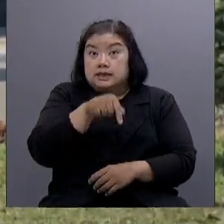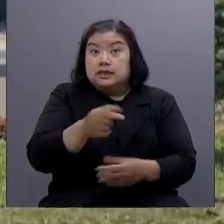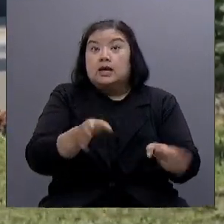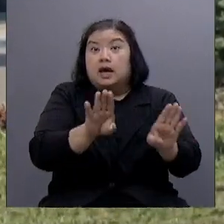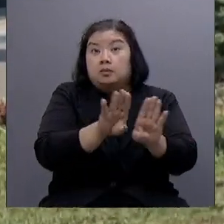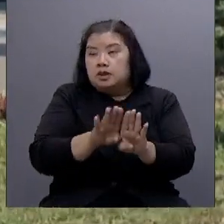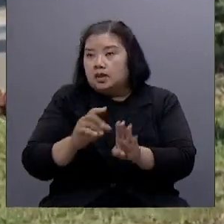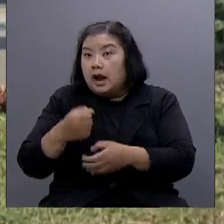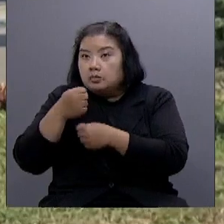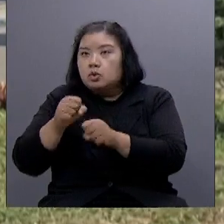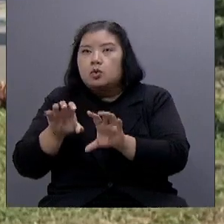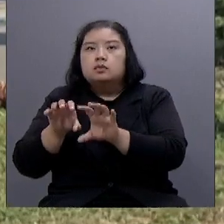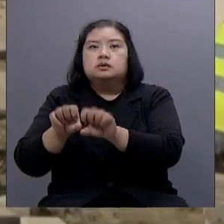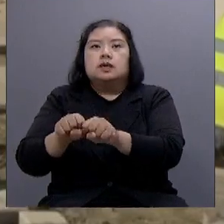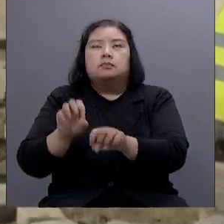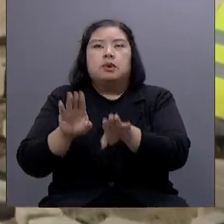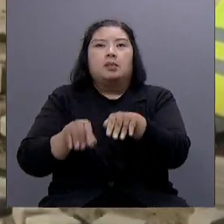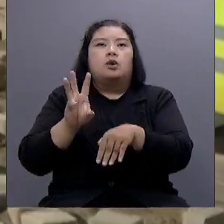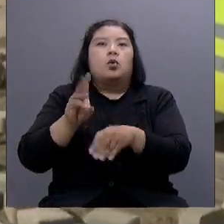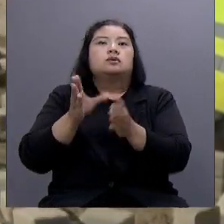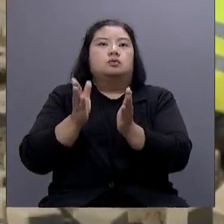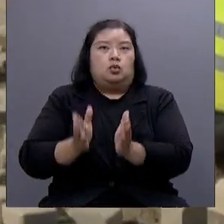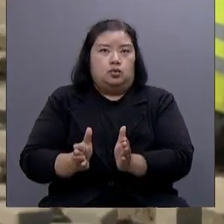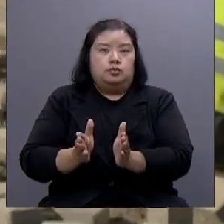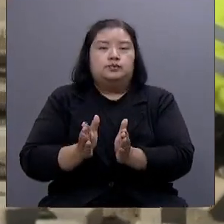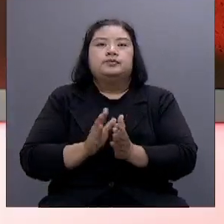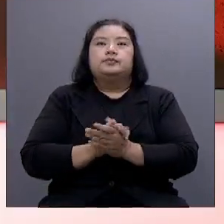กุมผู้ประท้วง60คนค่ะ